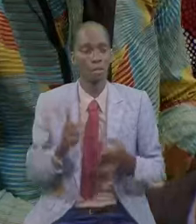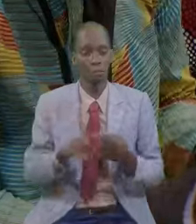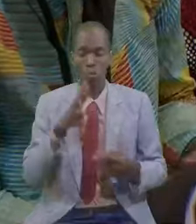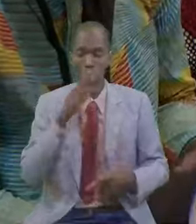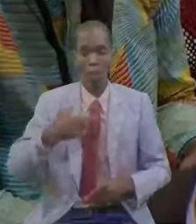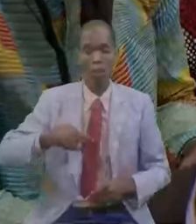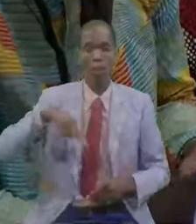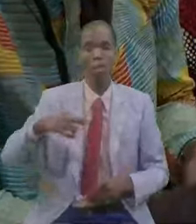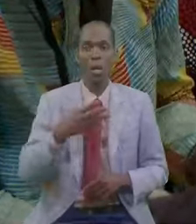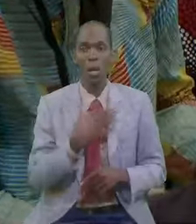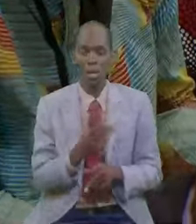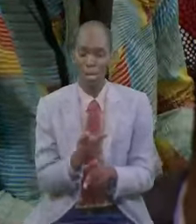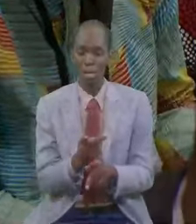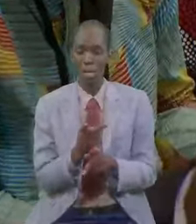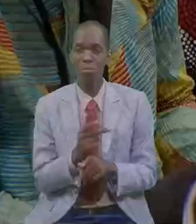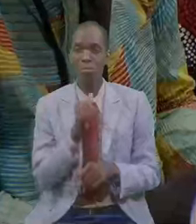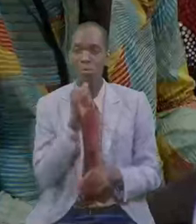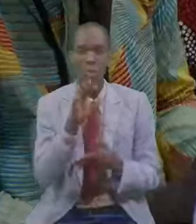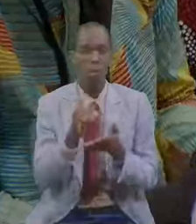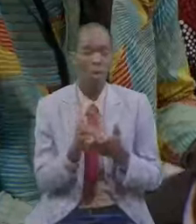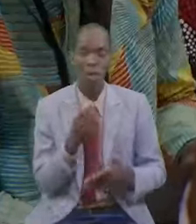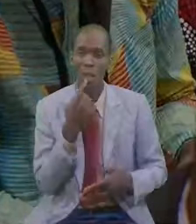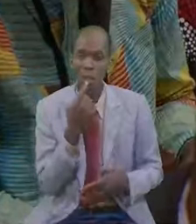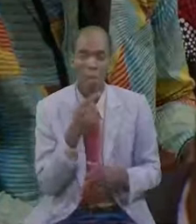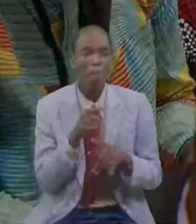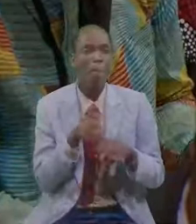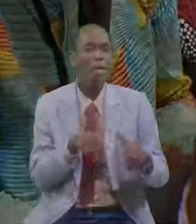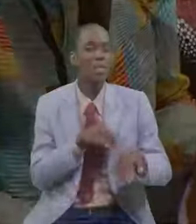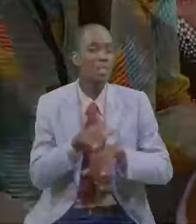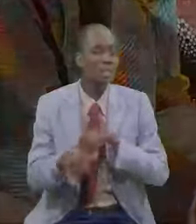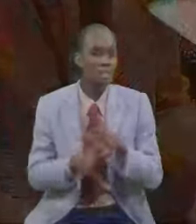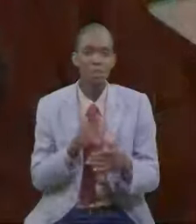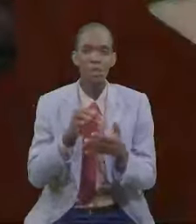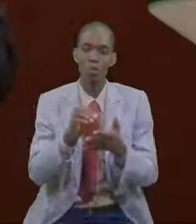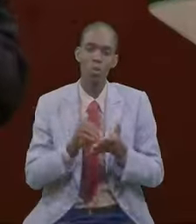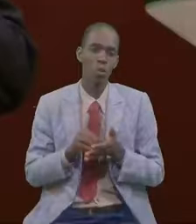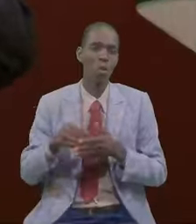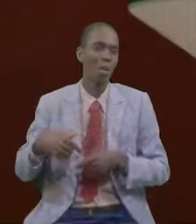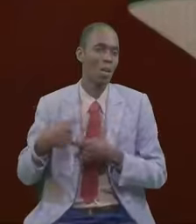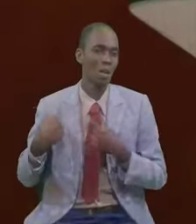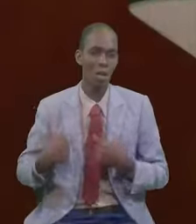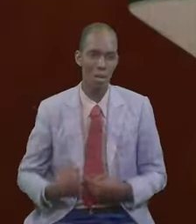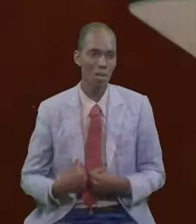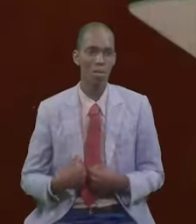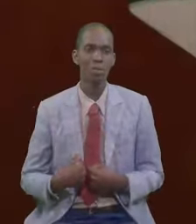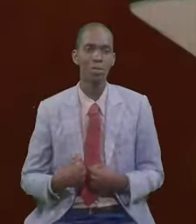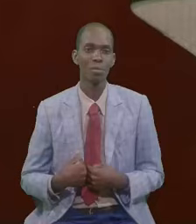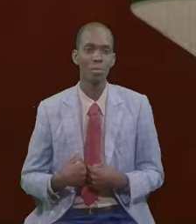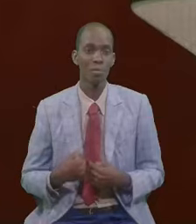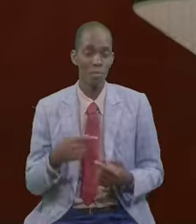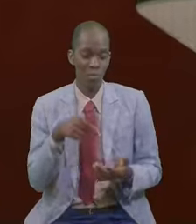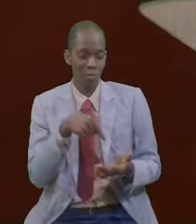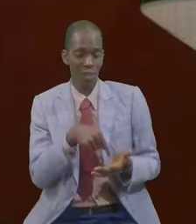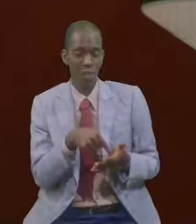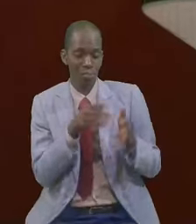être religieux et s'en tenir sa langue en bride, mais en trompant son